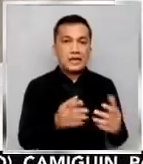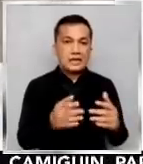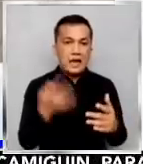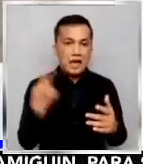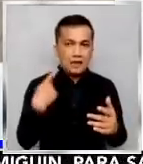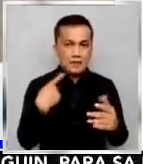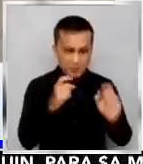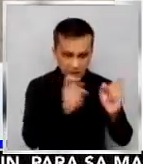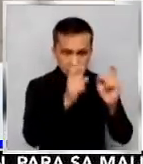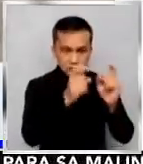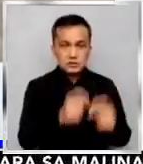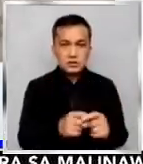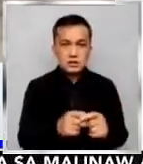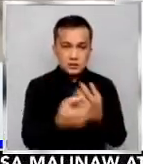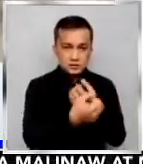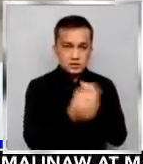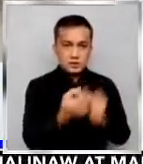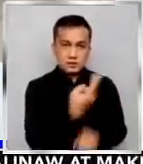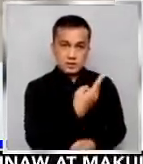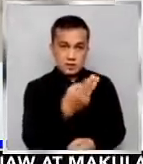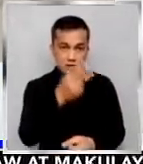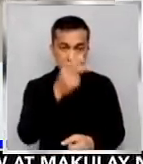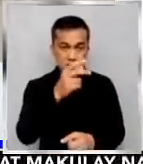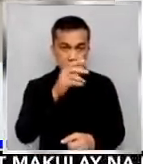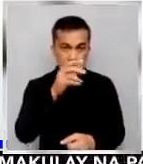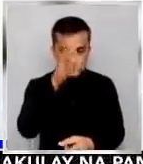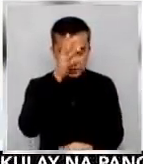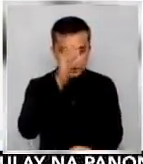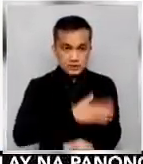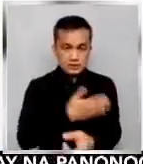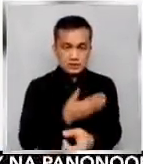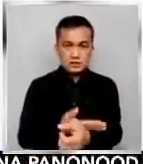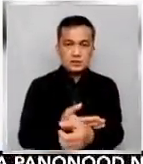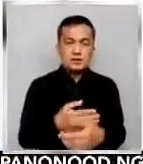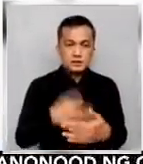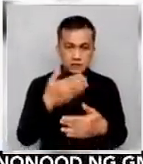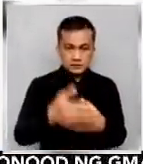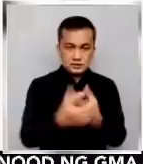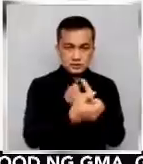Nasagip ang magama at sunod na ni-rescue ang may bahay na si Elizabeth.